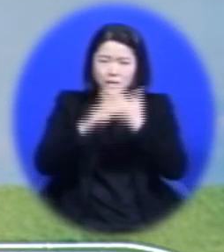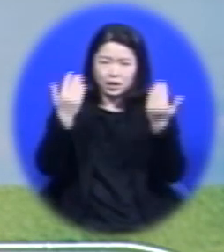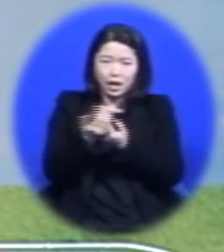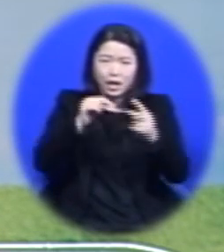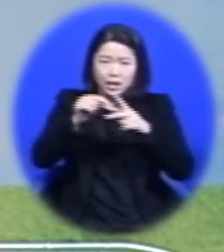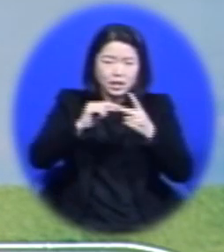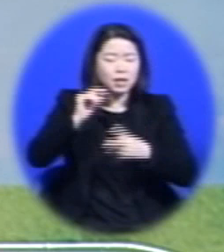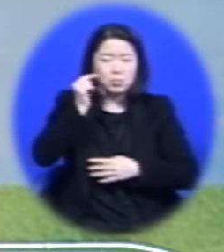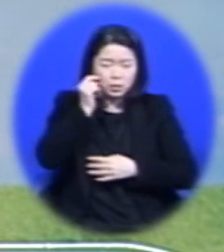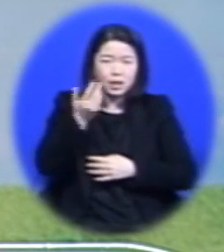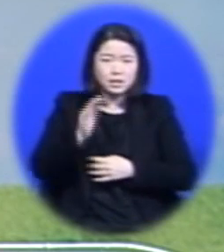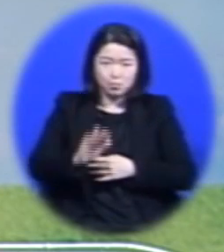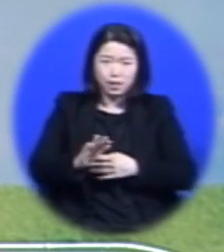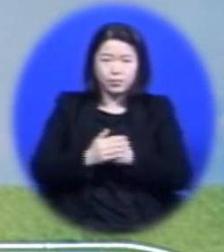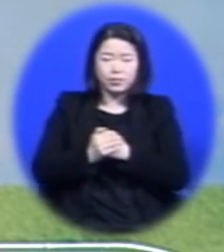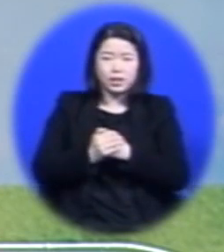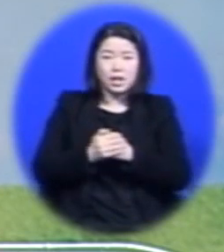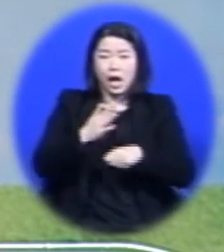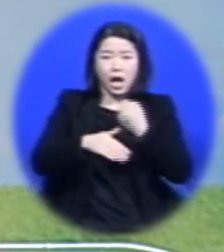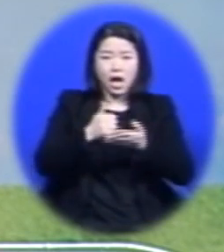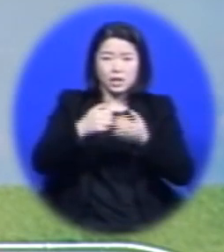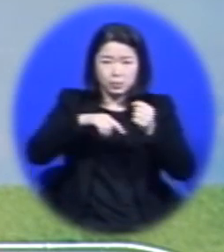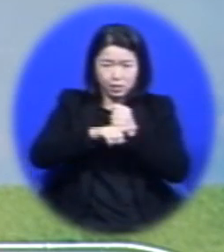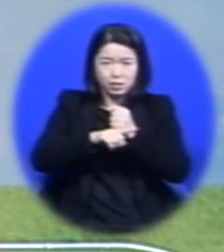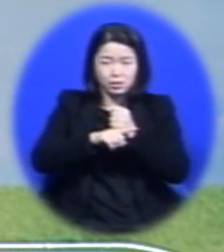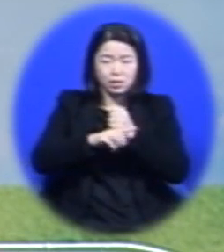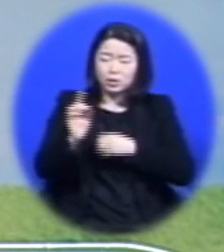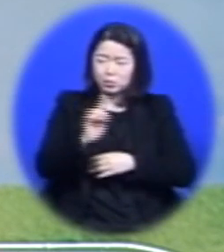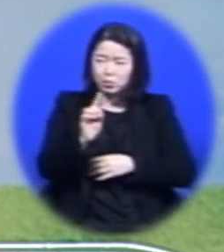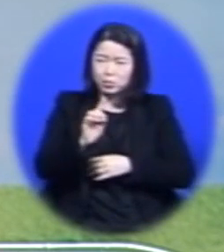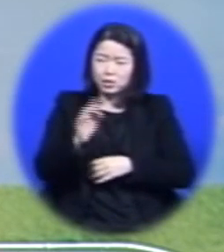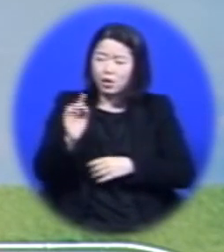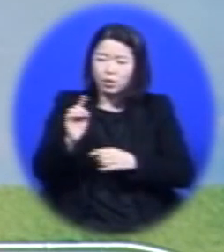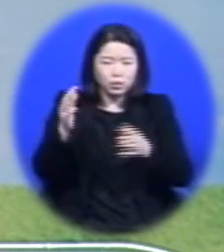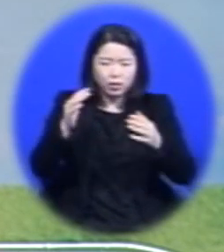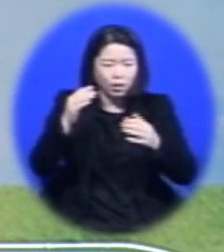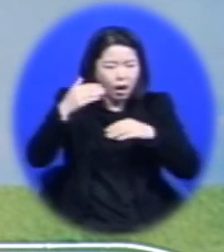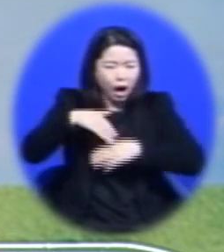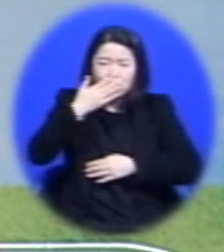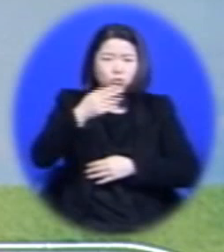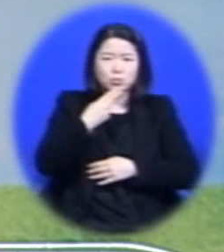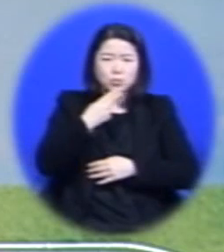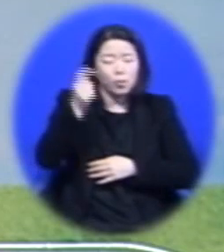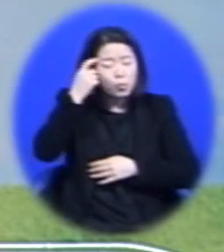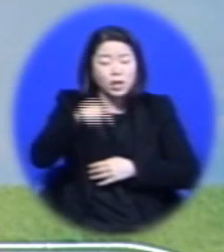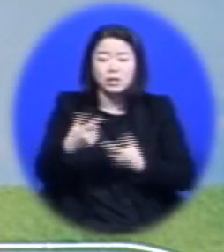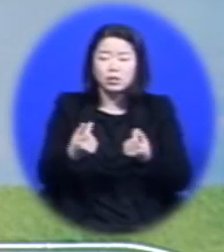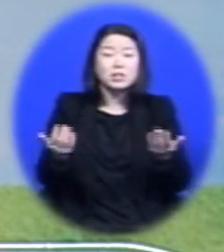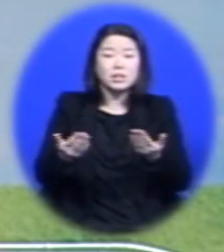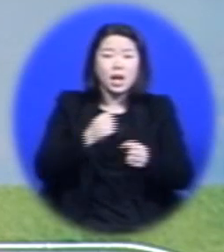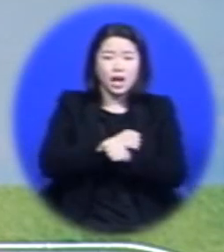못하지만 하나님의 뜻을 도무지 어떻게 종 잡기가 어려워 왜 이렇게 하시는지